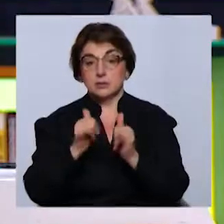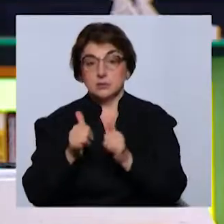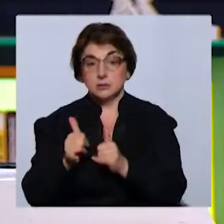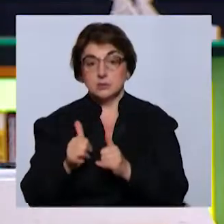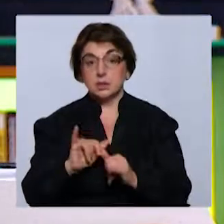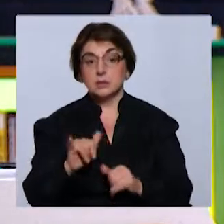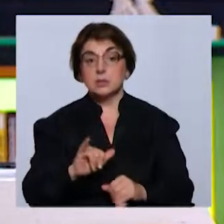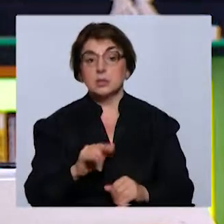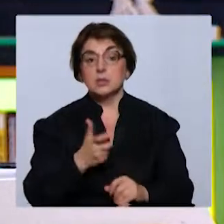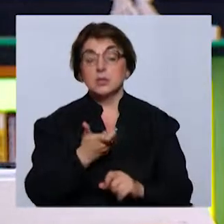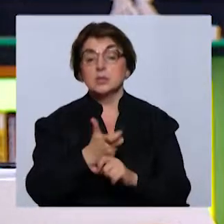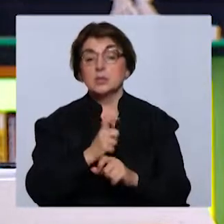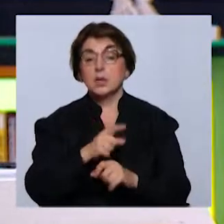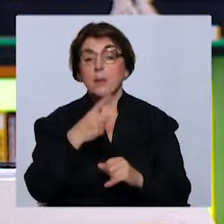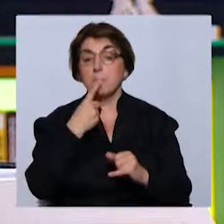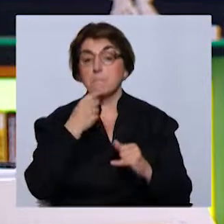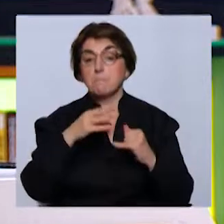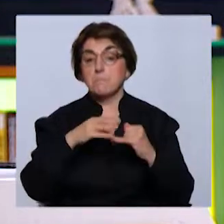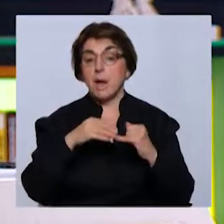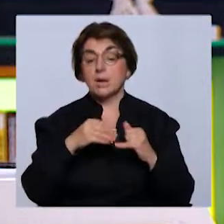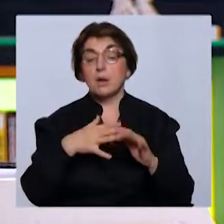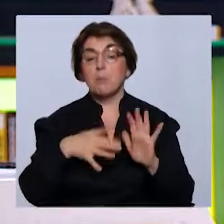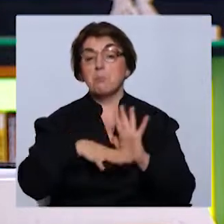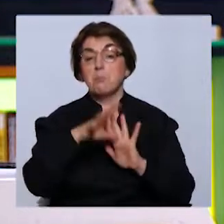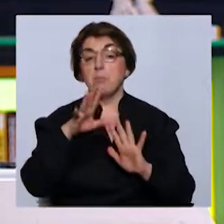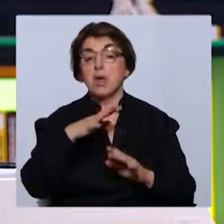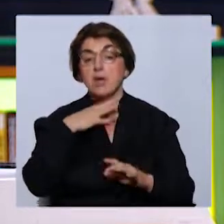მორწყვა სადაც ძლიერ არის ეს მარილიანობა